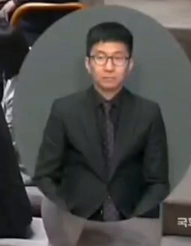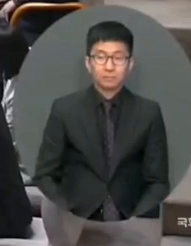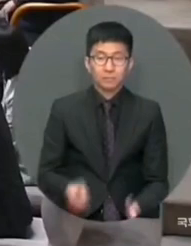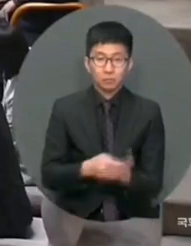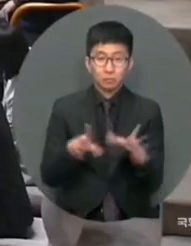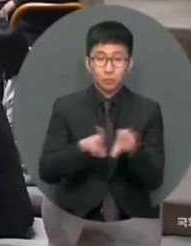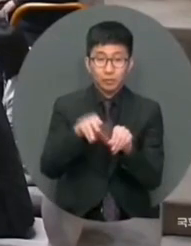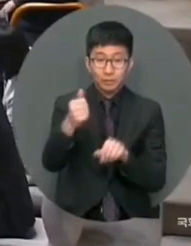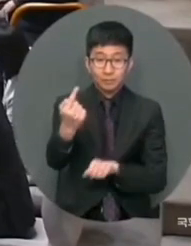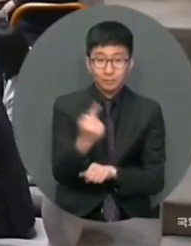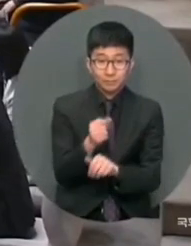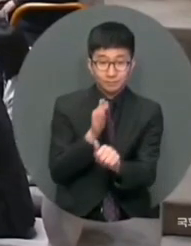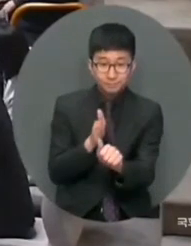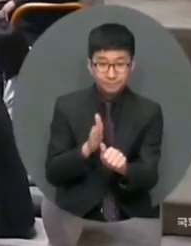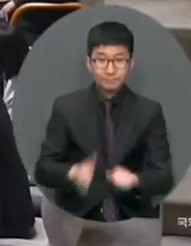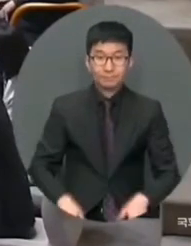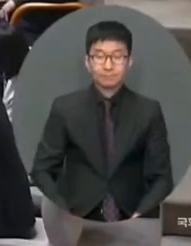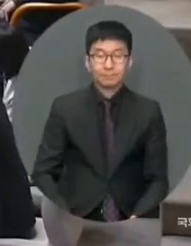국무총리님 나오십시오.